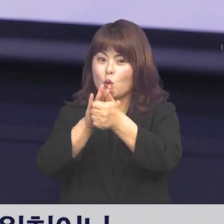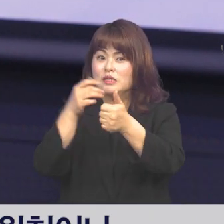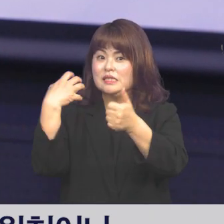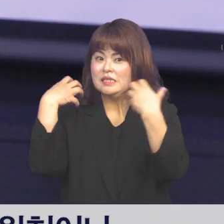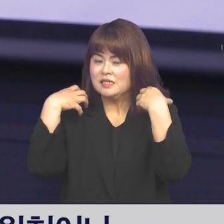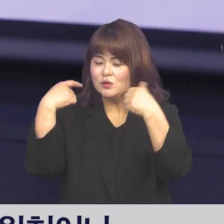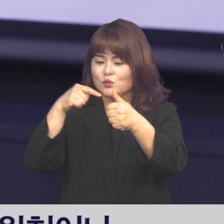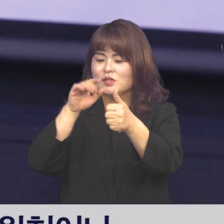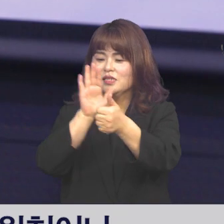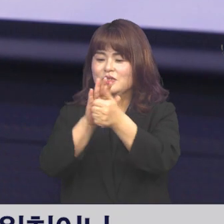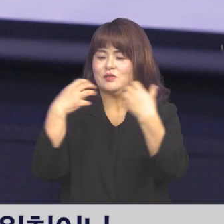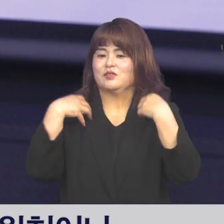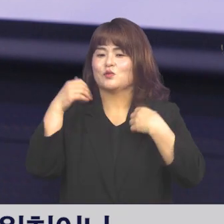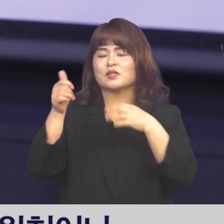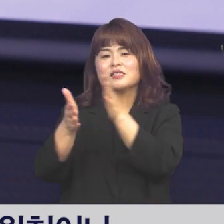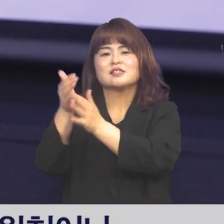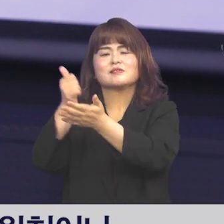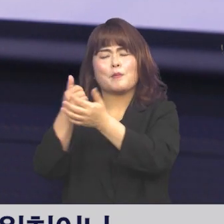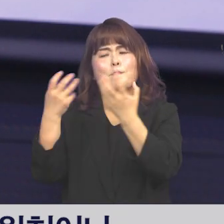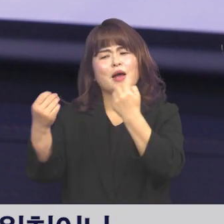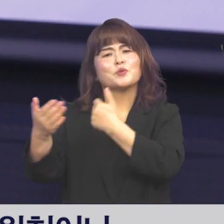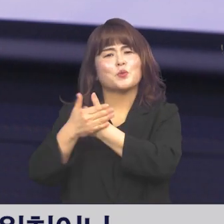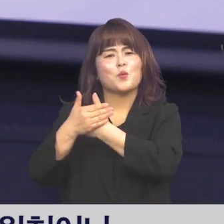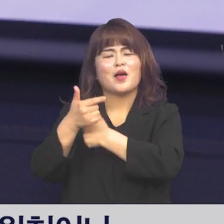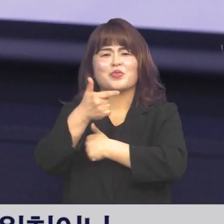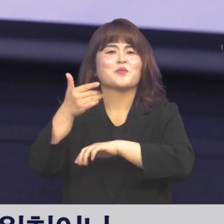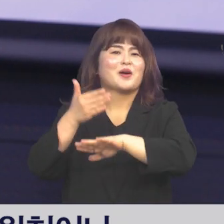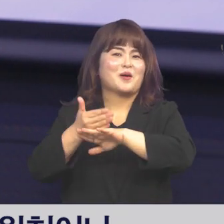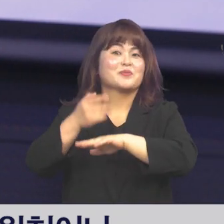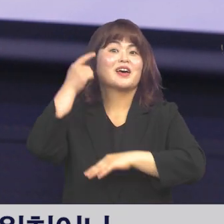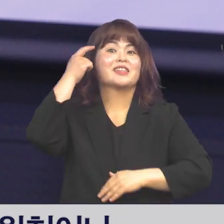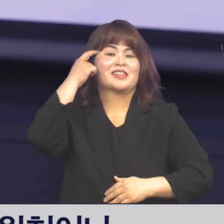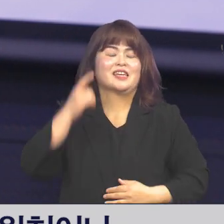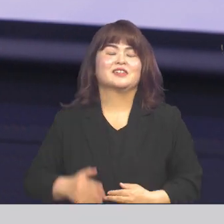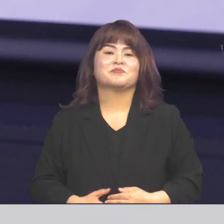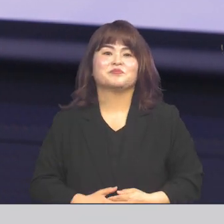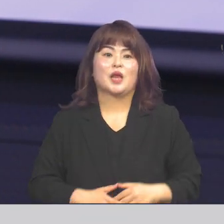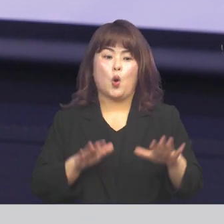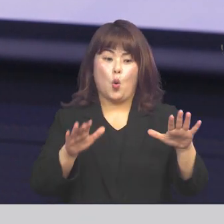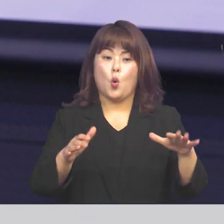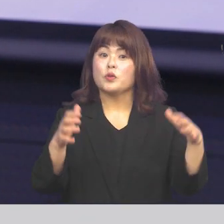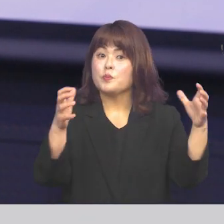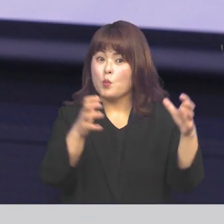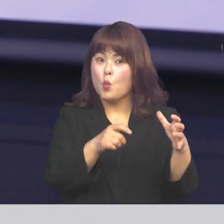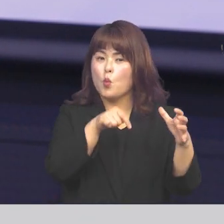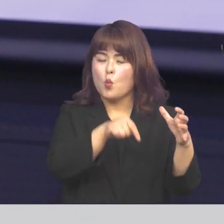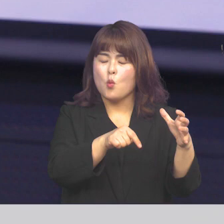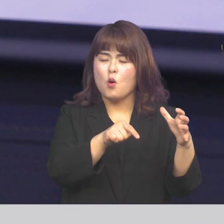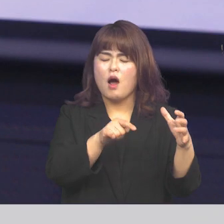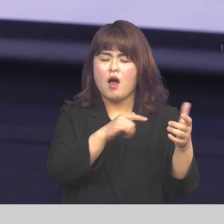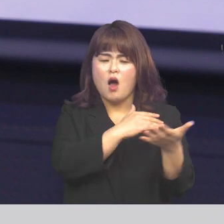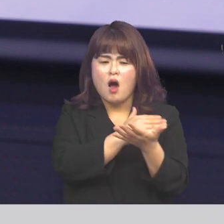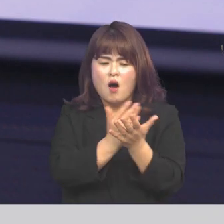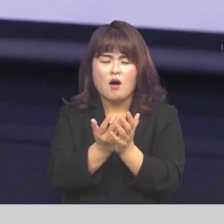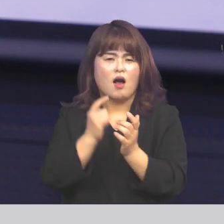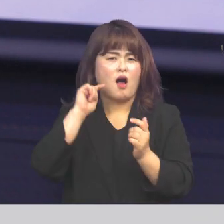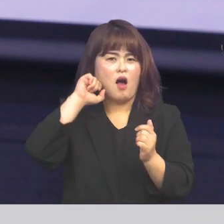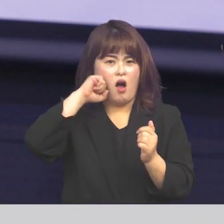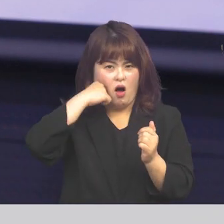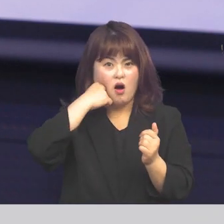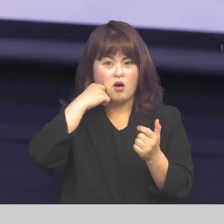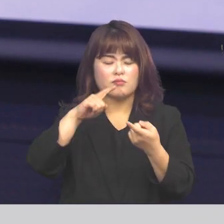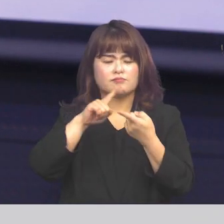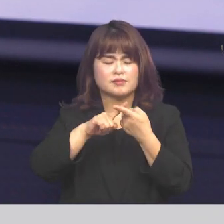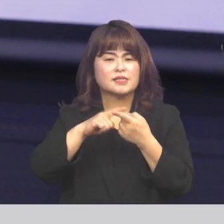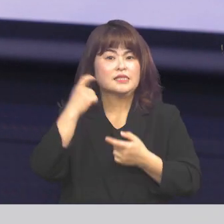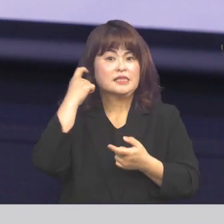우리 시장님께서 많이 도와주셔서 정말 감사하게 생각하고요. 이 자리도 저희들의 그 각종 어려운